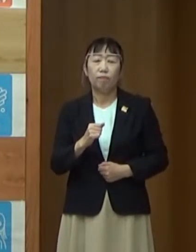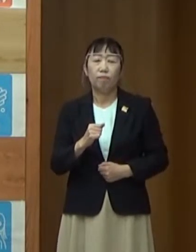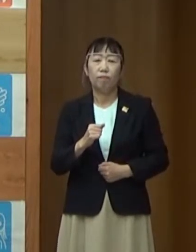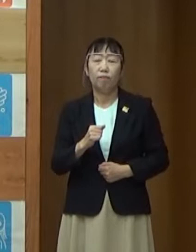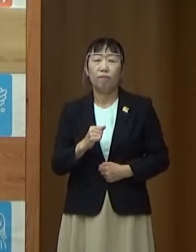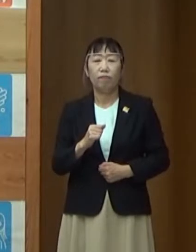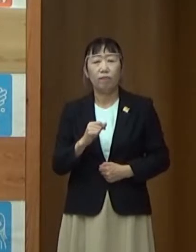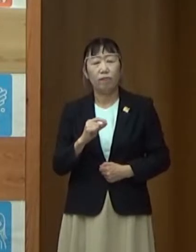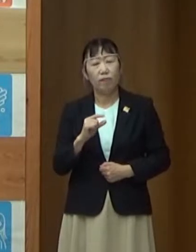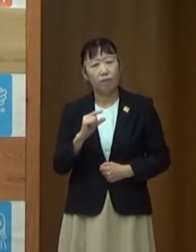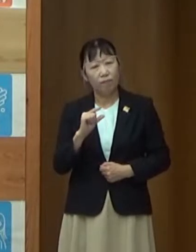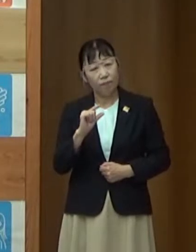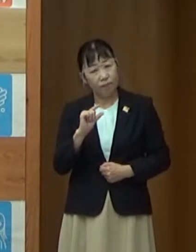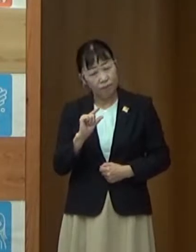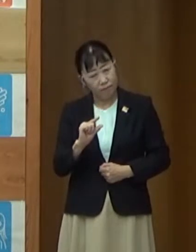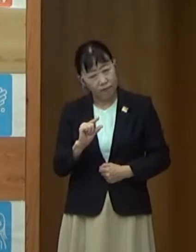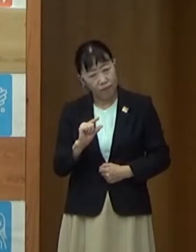ん、